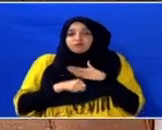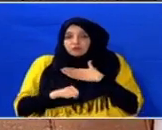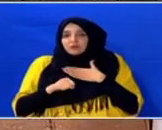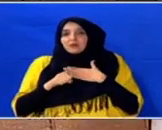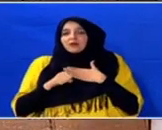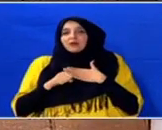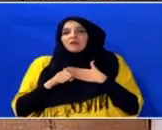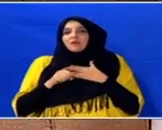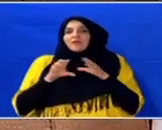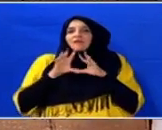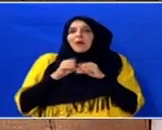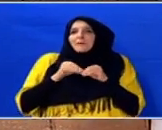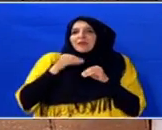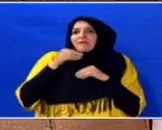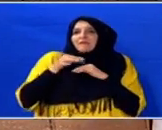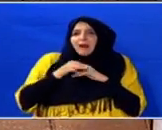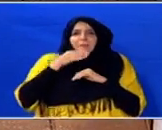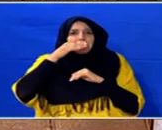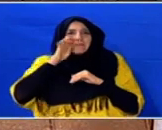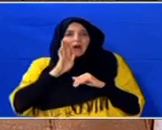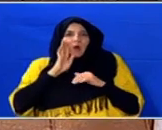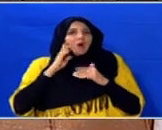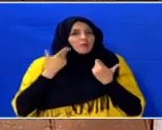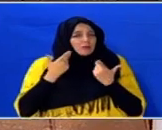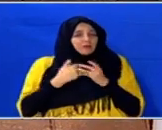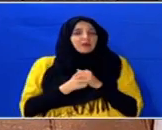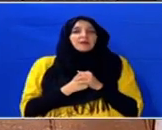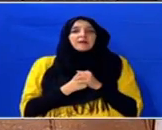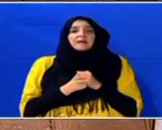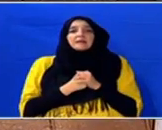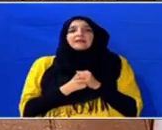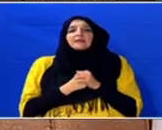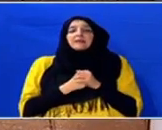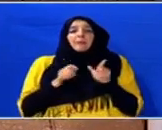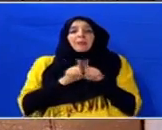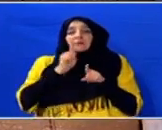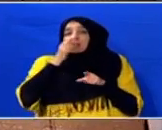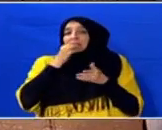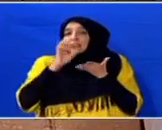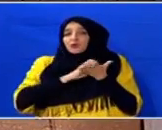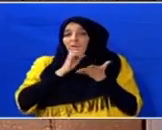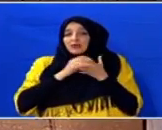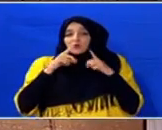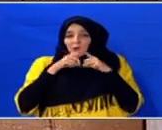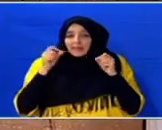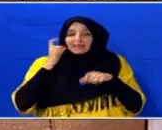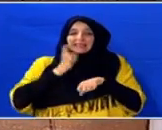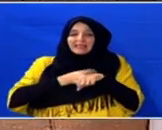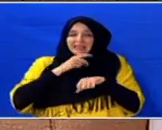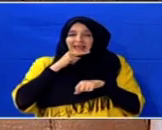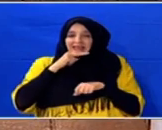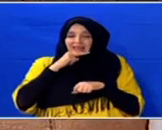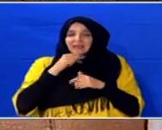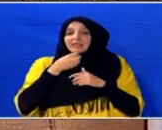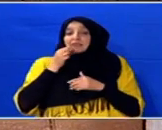خاص فضلا عن الواجب العام، لقوله تعالى في سورة الحديد الآية السابعة: